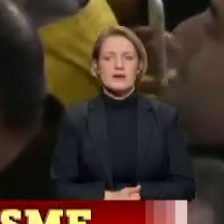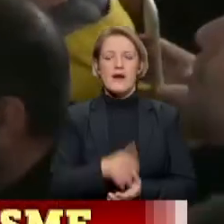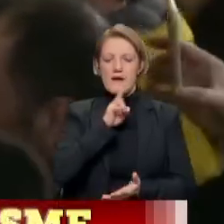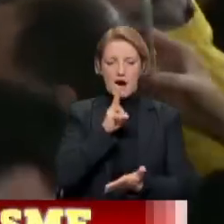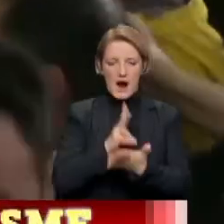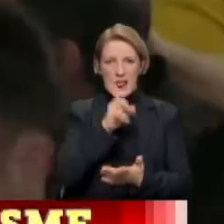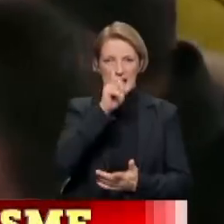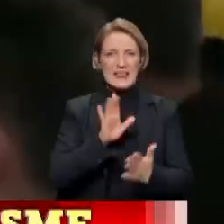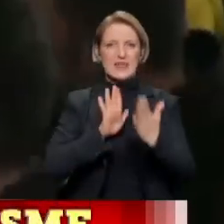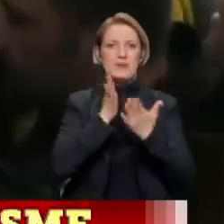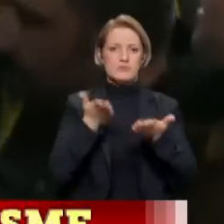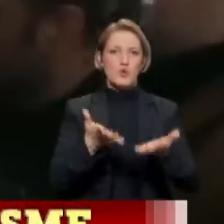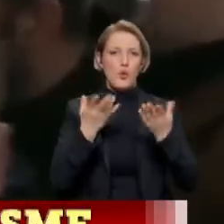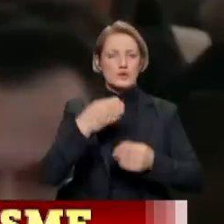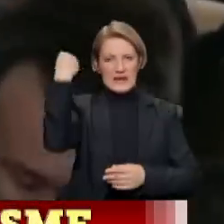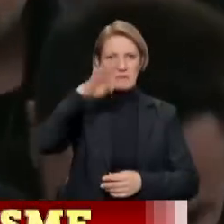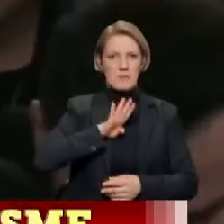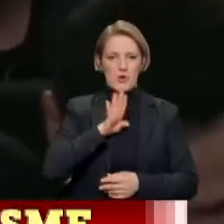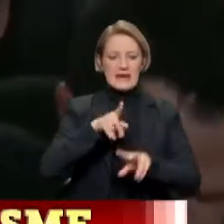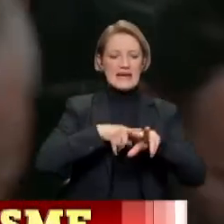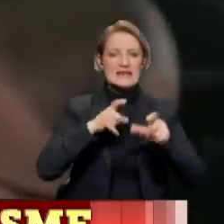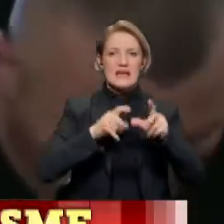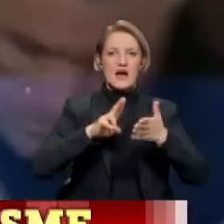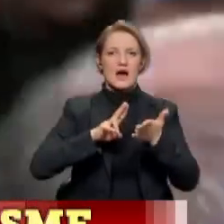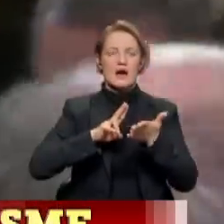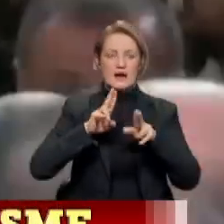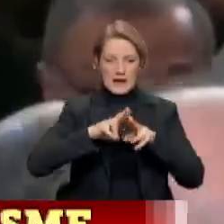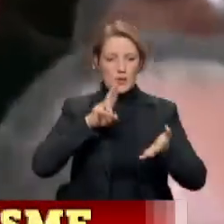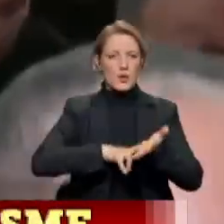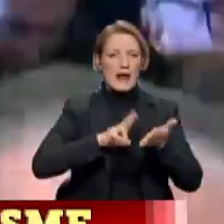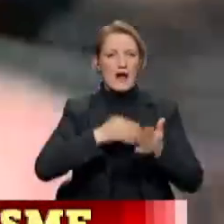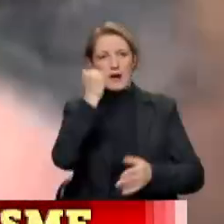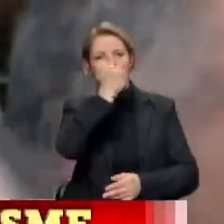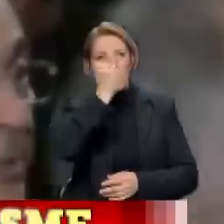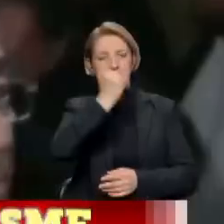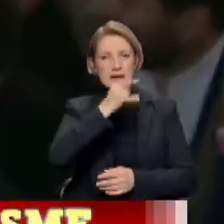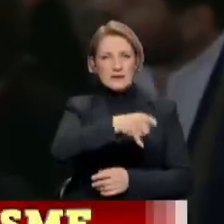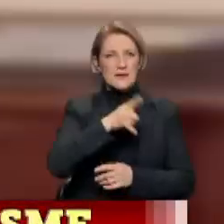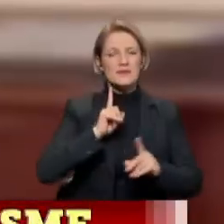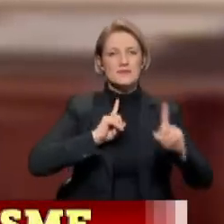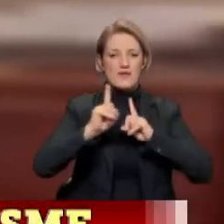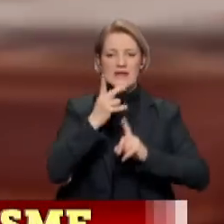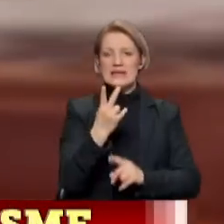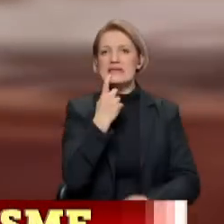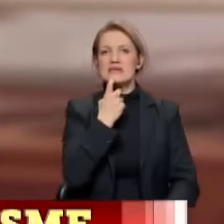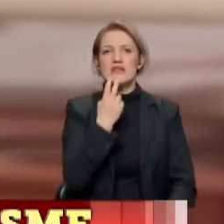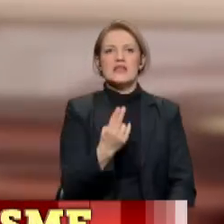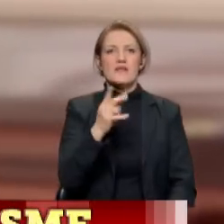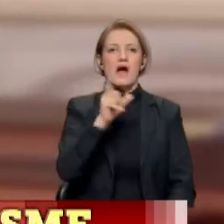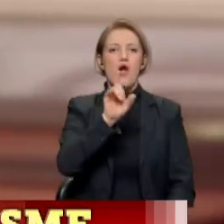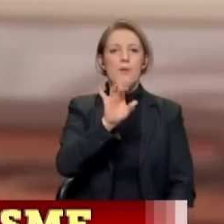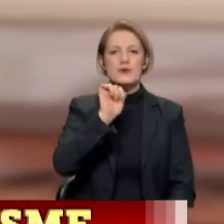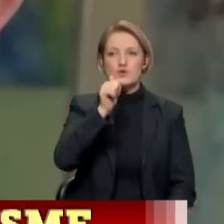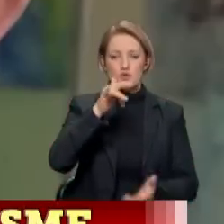karara ilk tepkisi bu oldu. Ekrem İmamoğlu'nun YSK üyelerine hakaret iddiasıyla yargılandığı davada 2 yıl 7 ay 15 gün